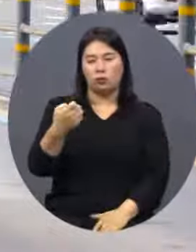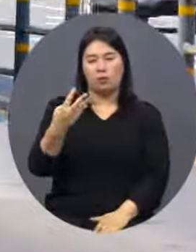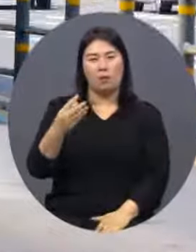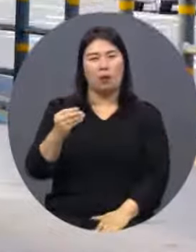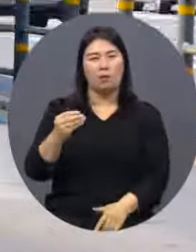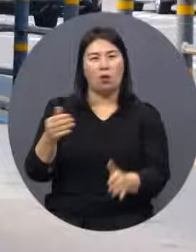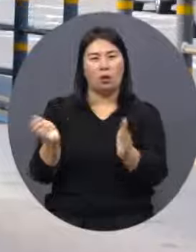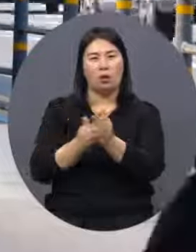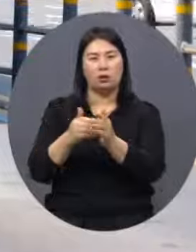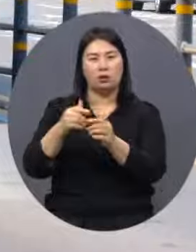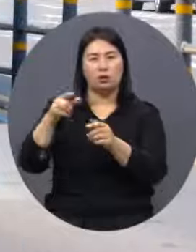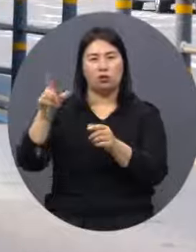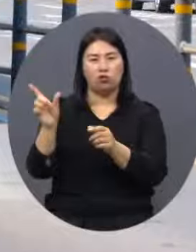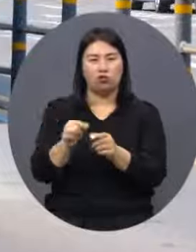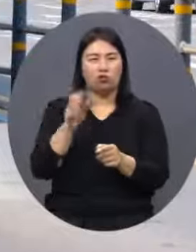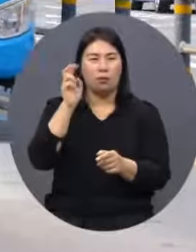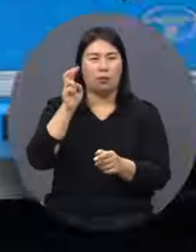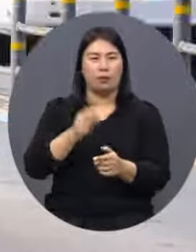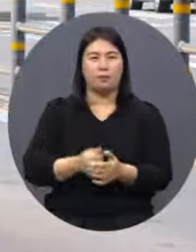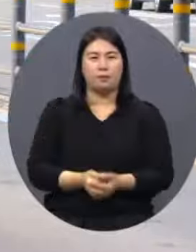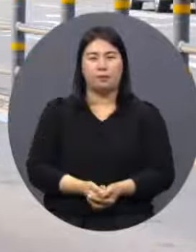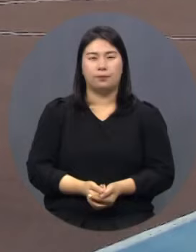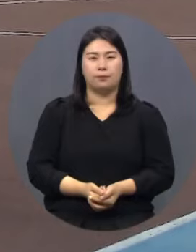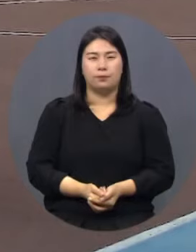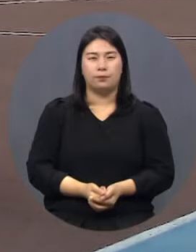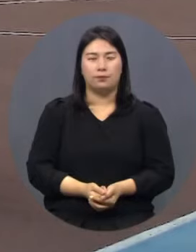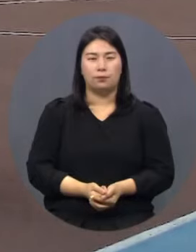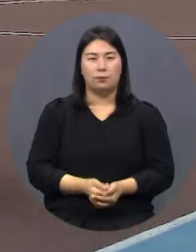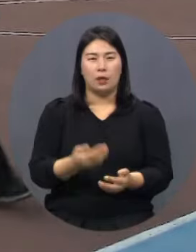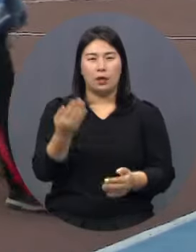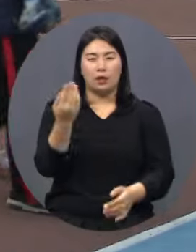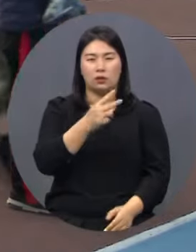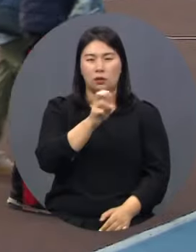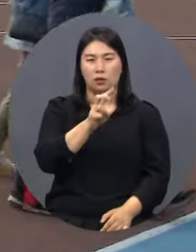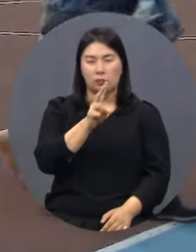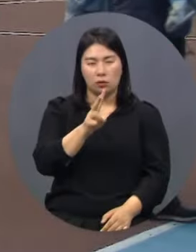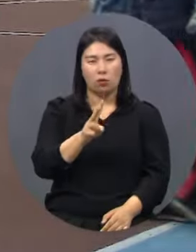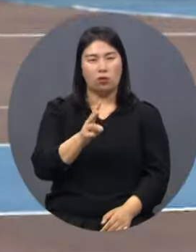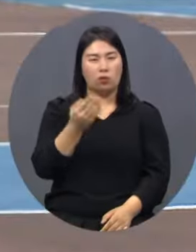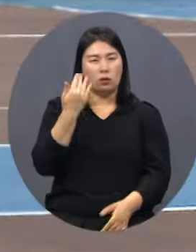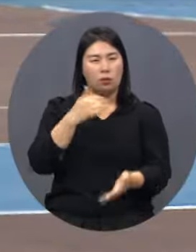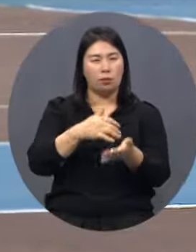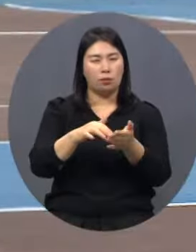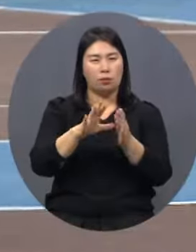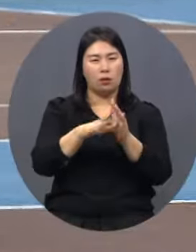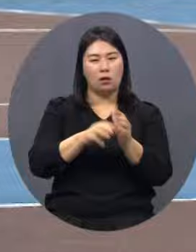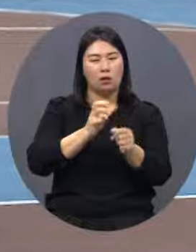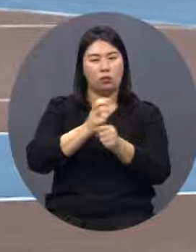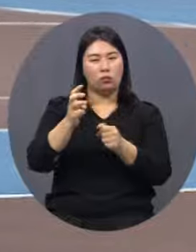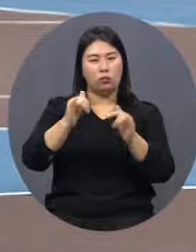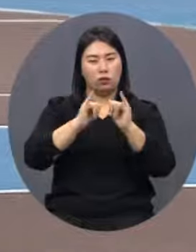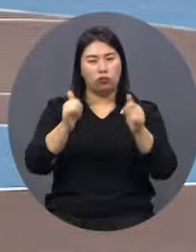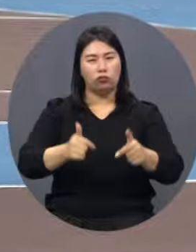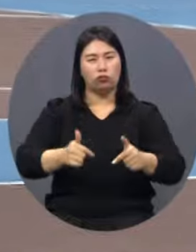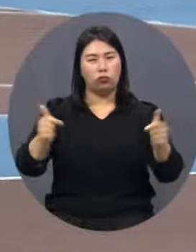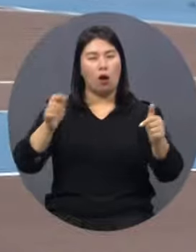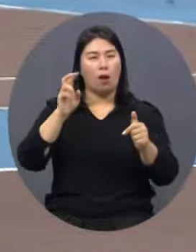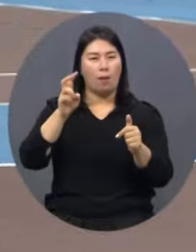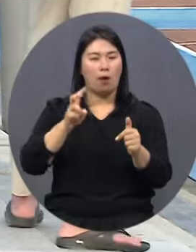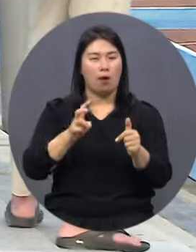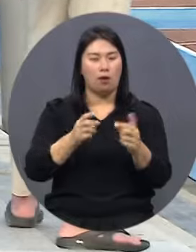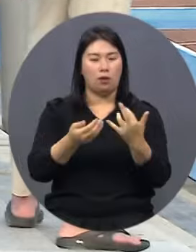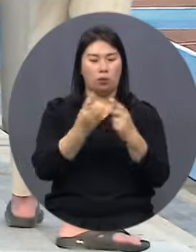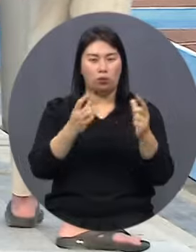명대 때까지 떨어질 것으로 예측했습니다 2022년 만 해도 30년 후 인구가 늘어나는 지역으로 꼽혔지만